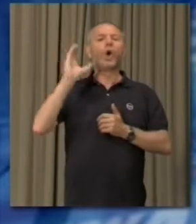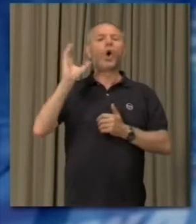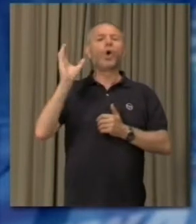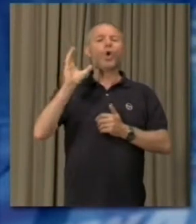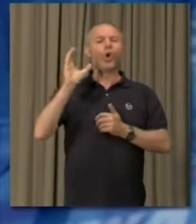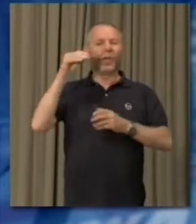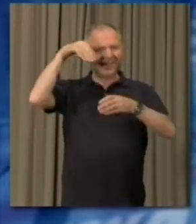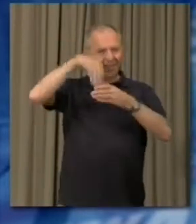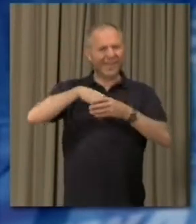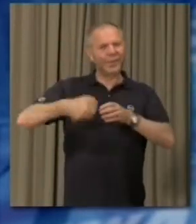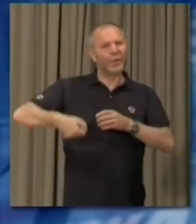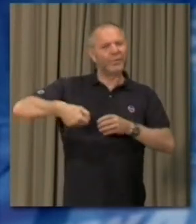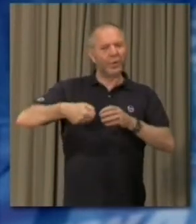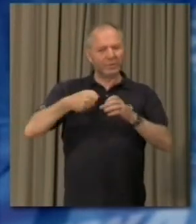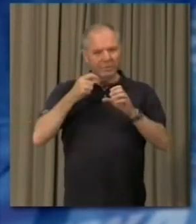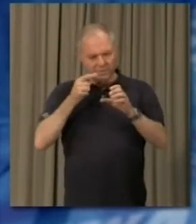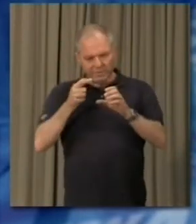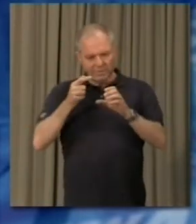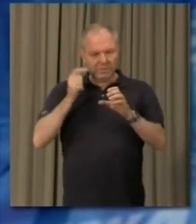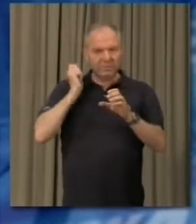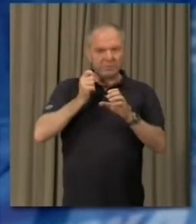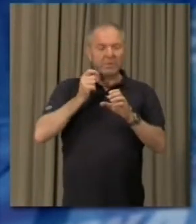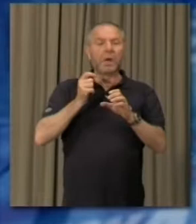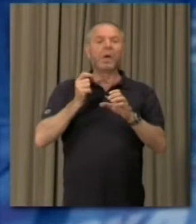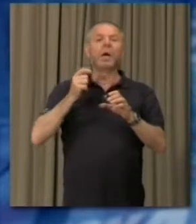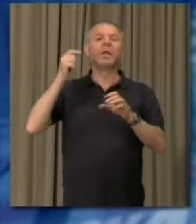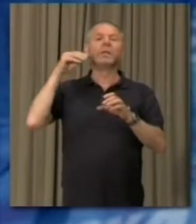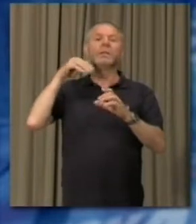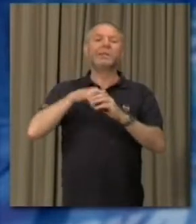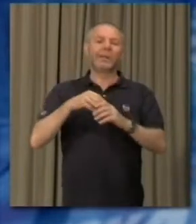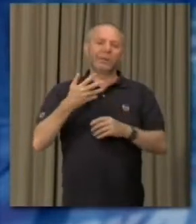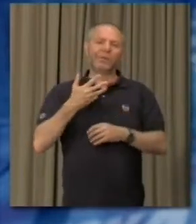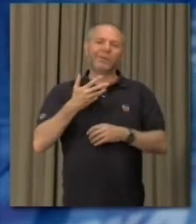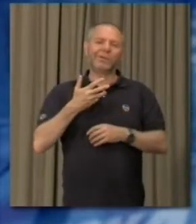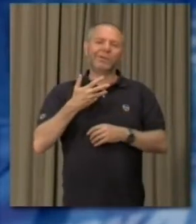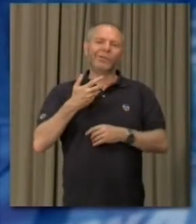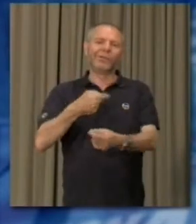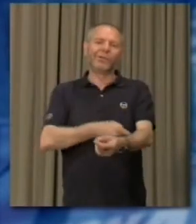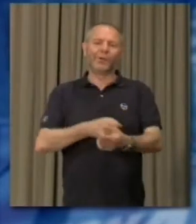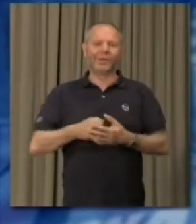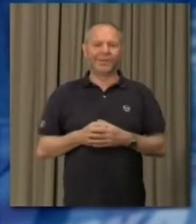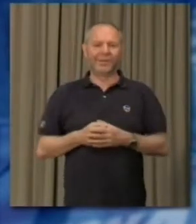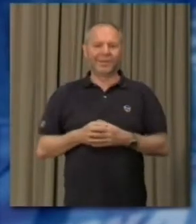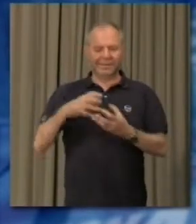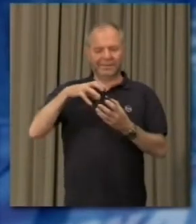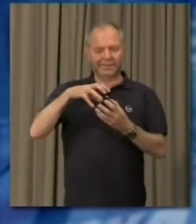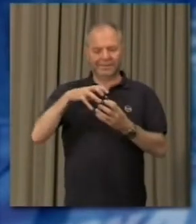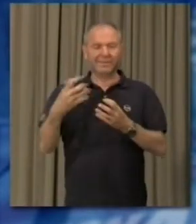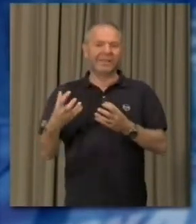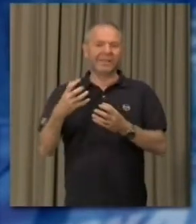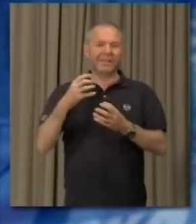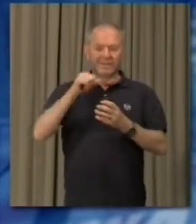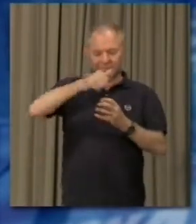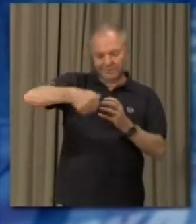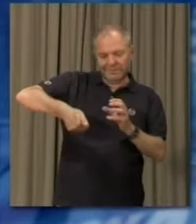nel bagaglio del romano. Un'attenta ispezione delle noci di cocco ha permesso ai finanzieri di accertare che il guscio presentava segni